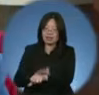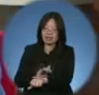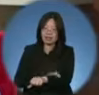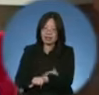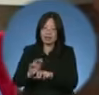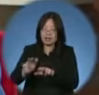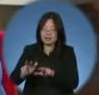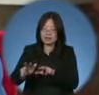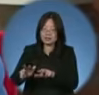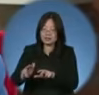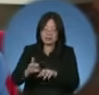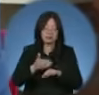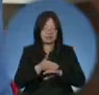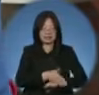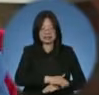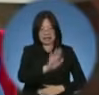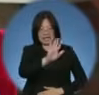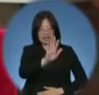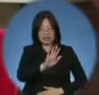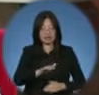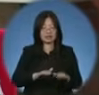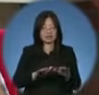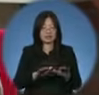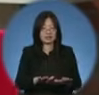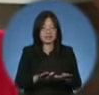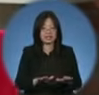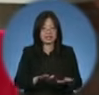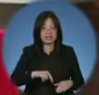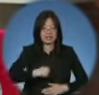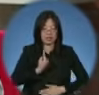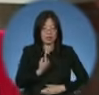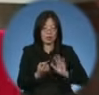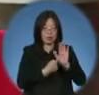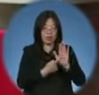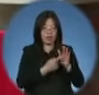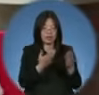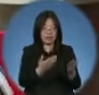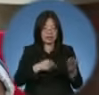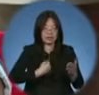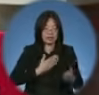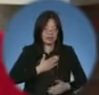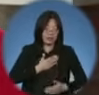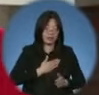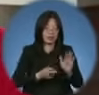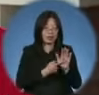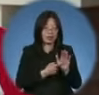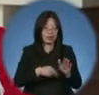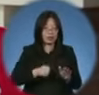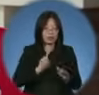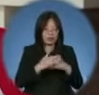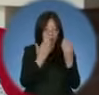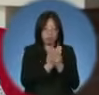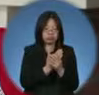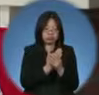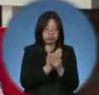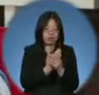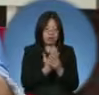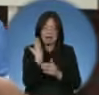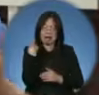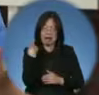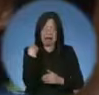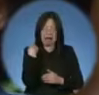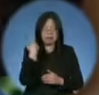지금이라도 늦지 않았다. 늦지 않았다. 이제 자신을 표현하고 자신의 감정을 표현하고 혼자서 모든 걸 지려고 하지